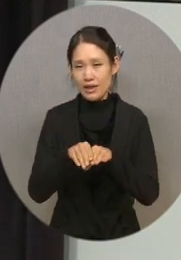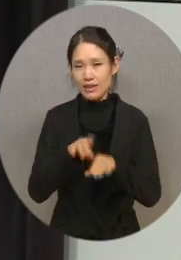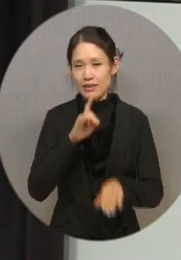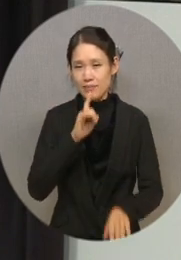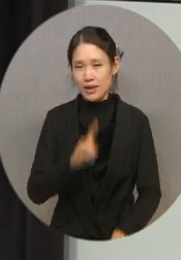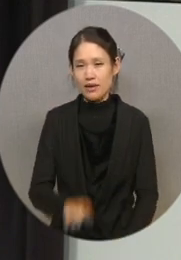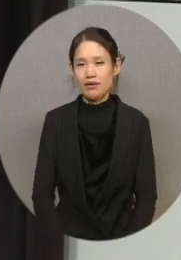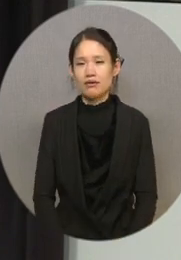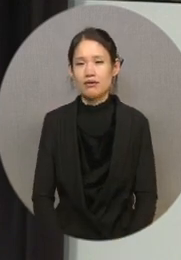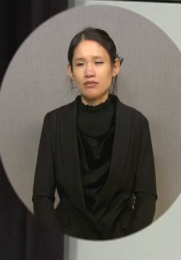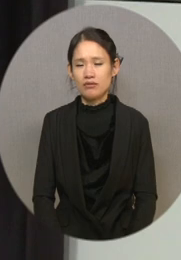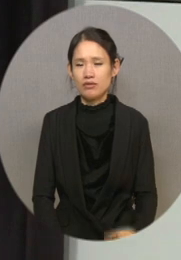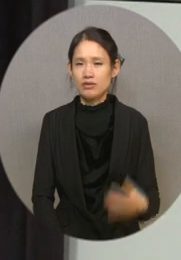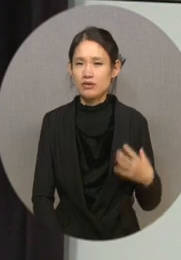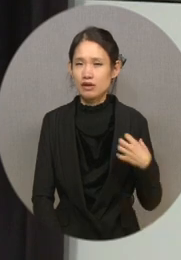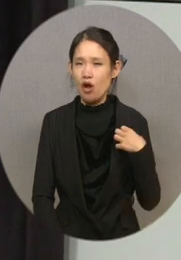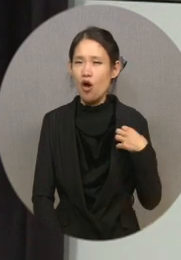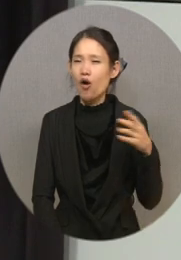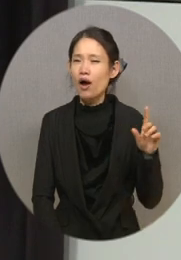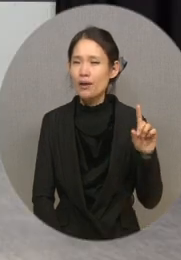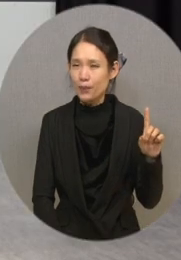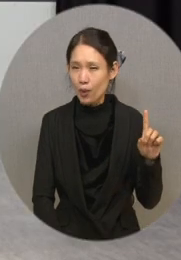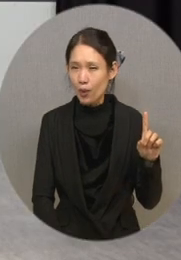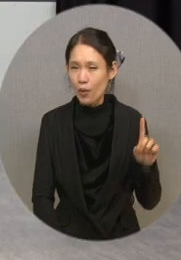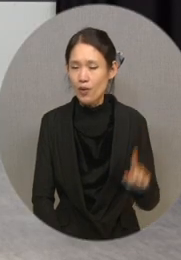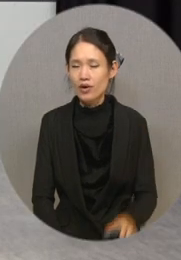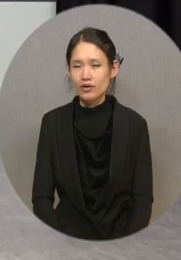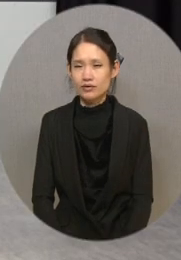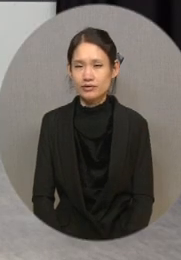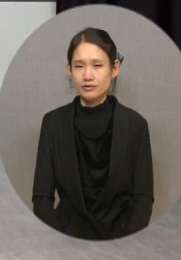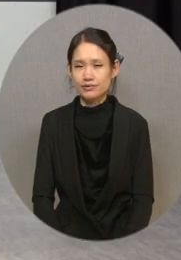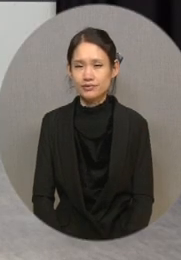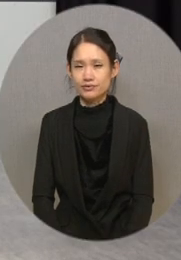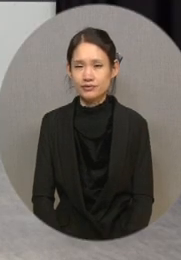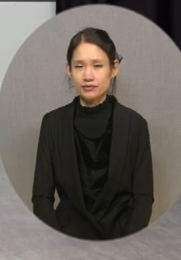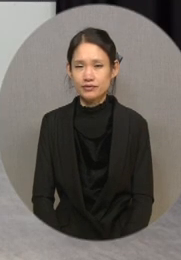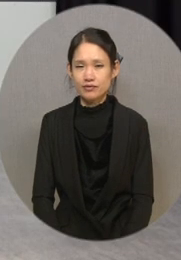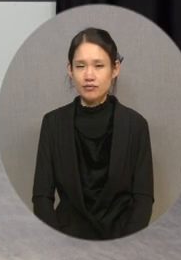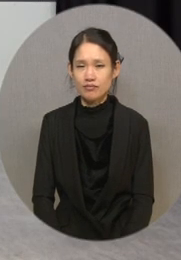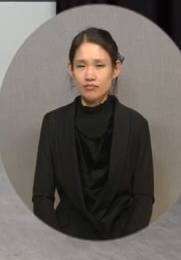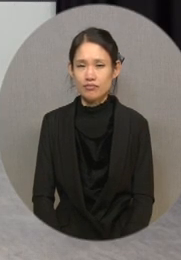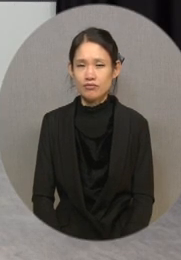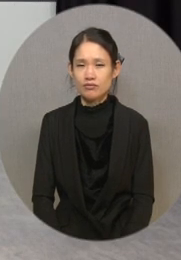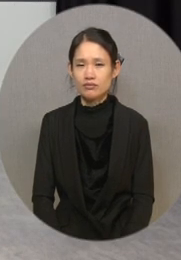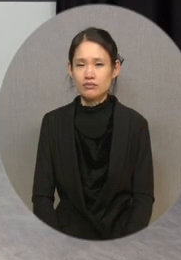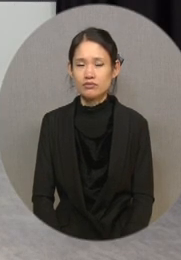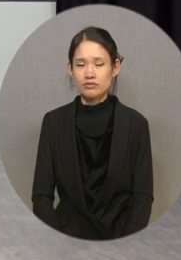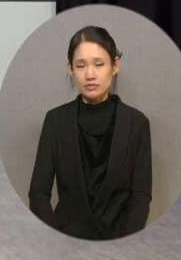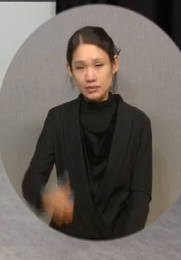공공기관이라고 예. 하는데 그 역할이 어떤 역할입니까? 예, 그러니까는 저기